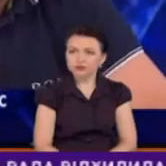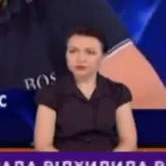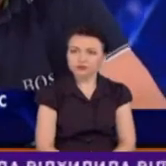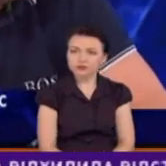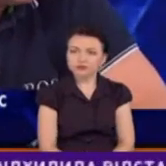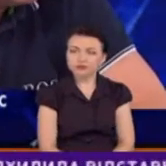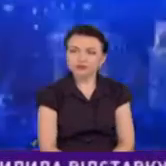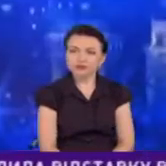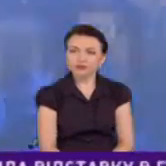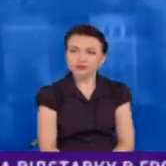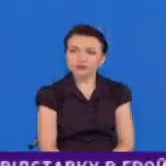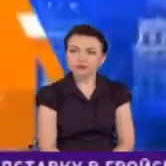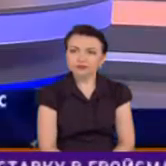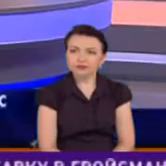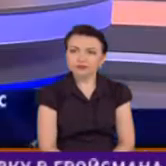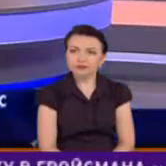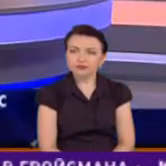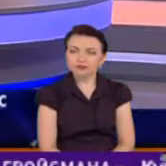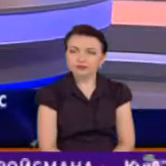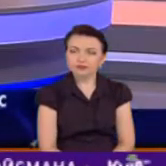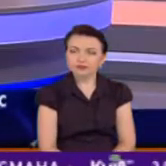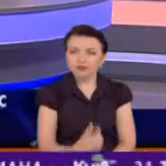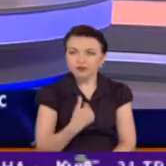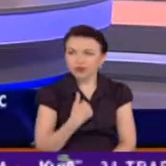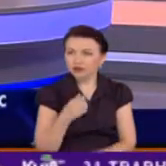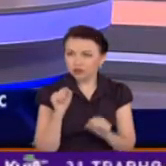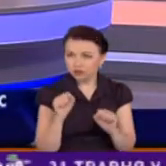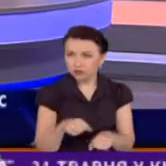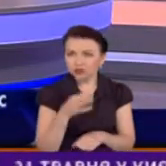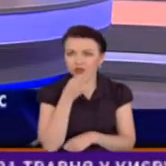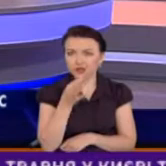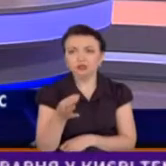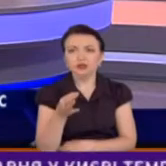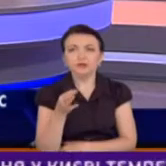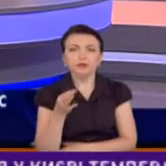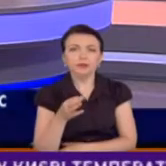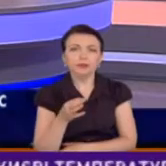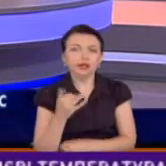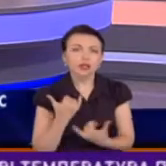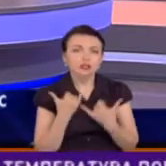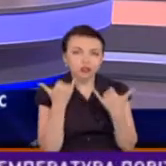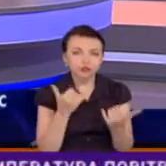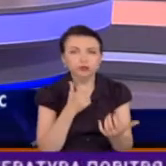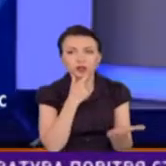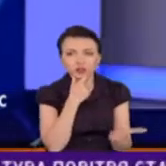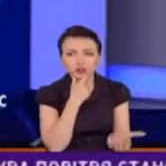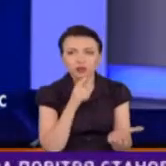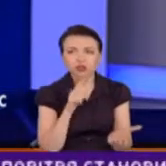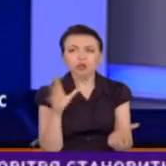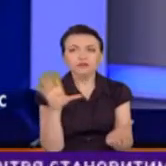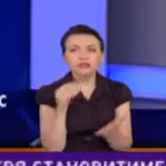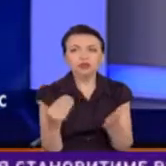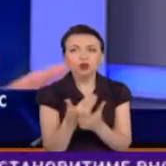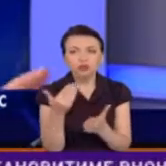пані Марії. Пане Олексій, знаєте, я можу сказати, пане Василій, можу сказати шановним нашим глядачам, що всі